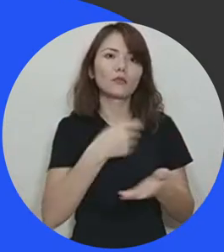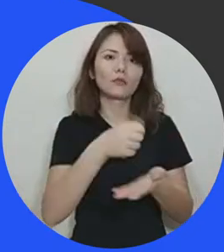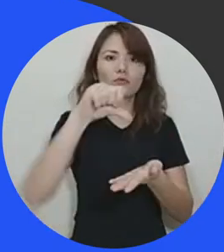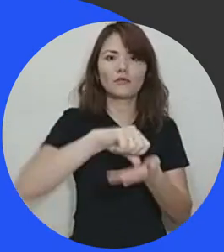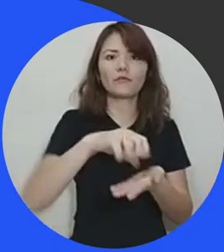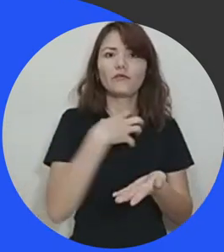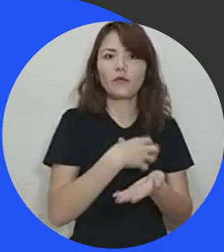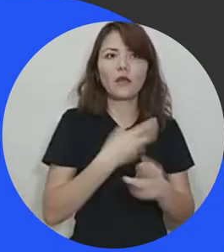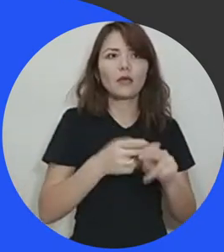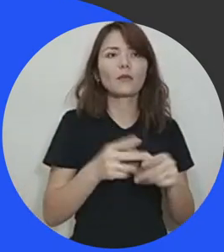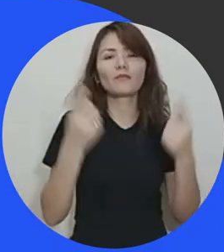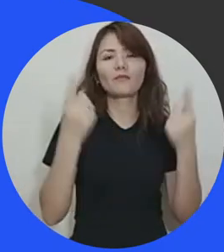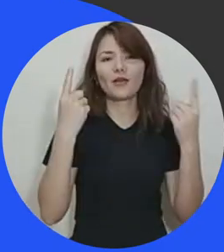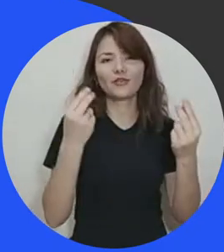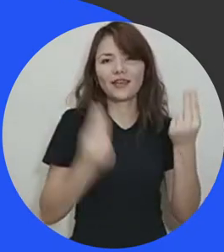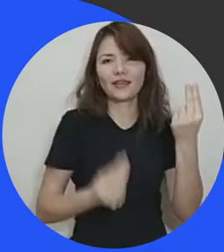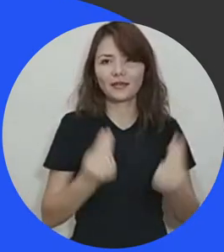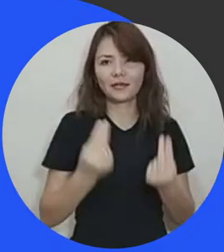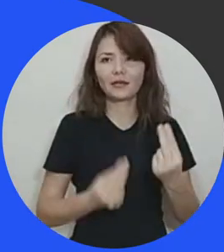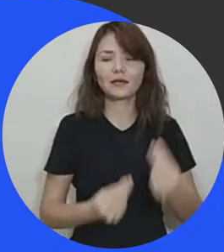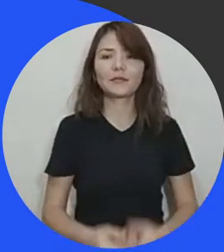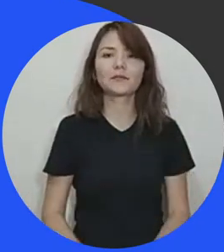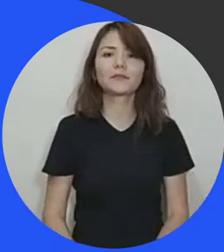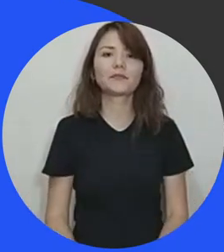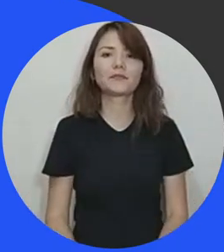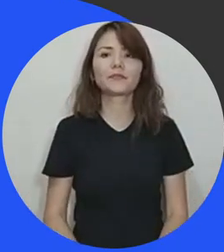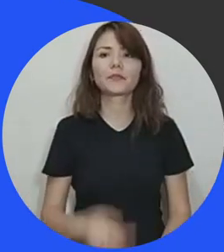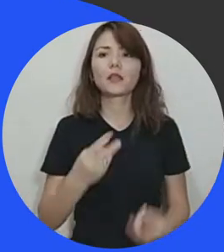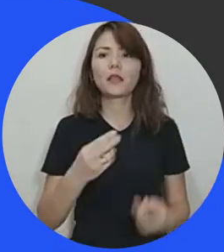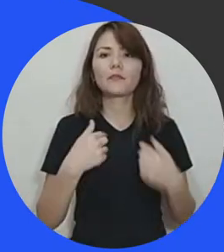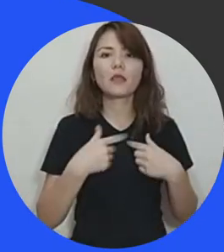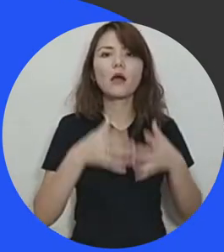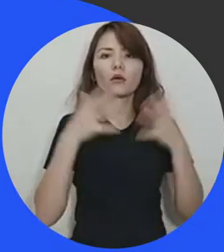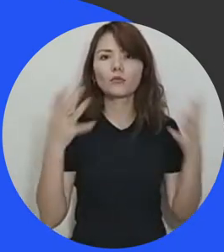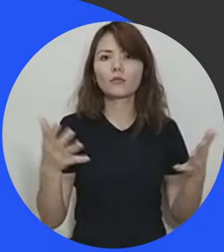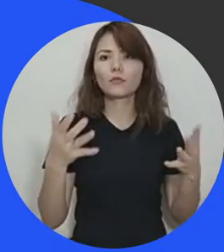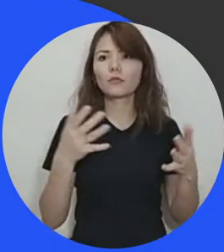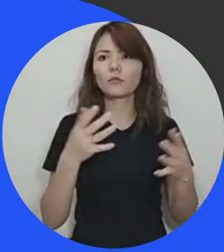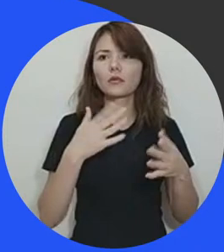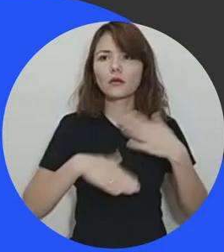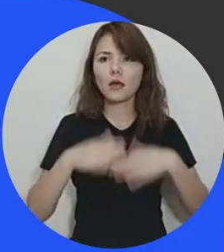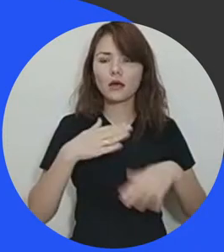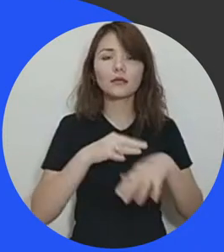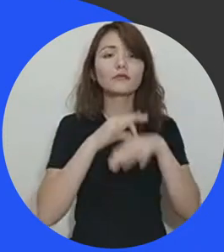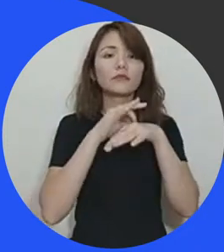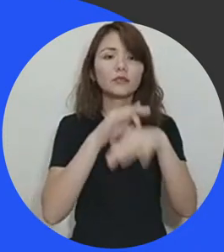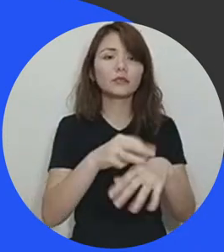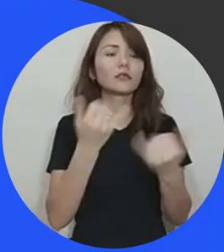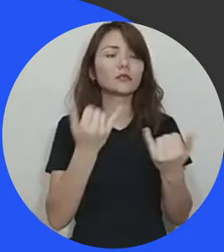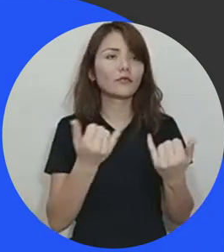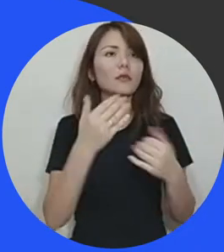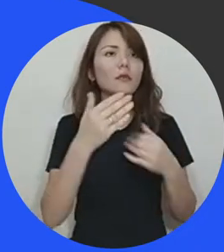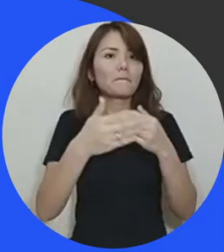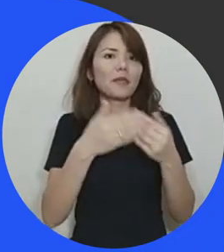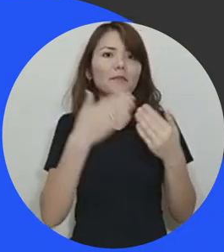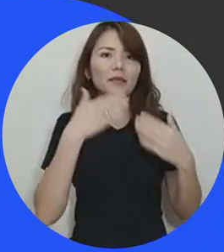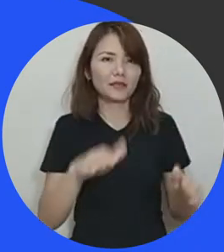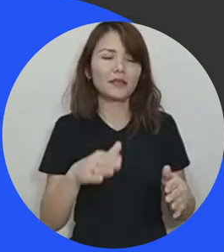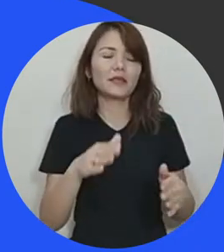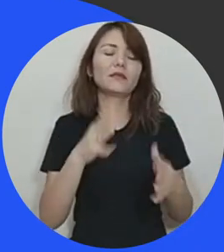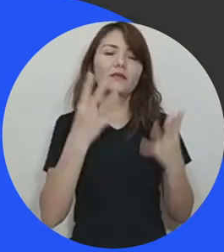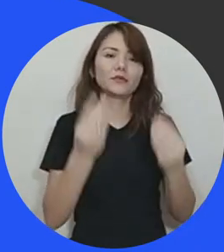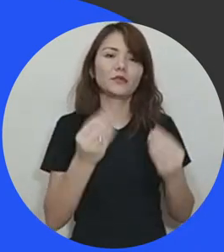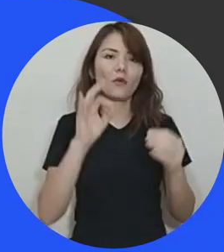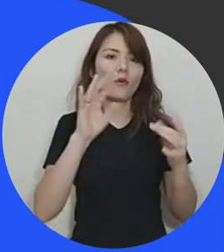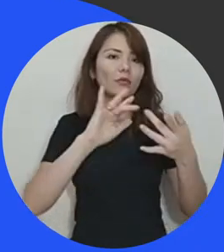и господа. Меня зовут Константин, и для меня огромная радость вести сегодня предпоследний день онлайн-фестиваля, который